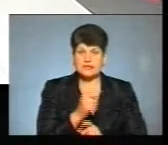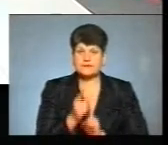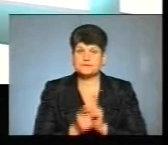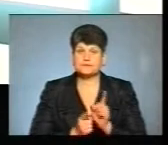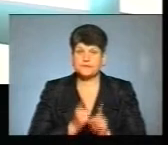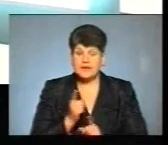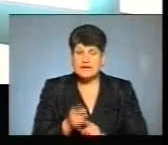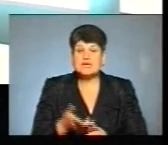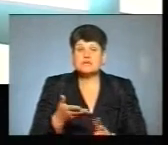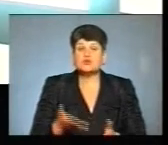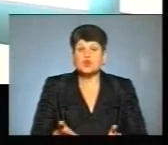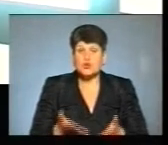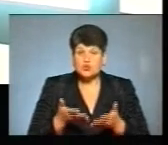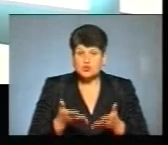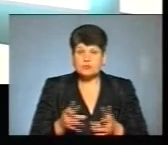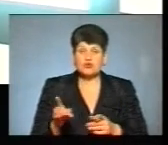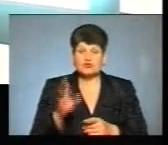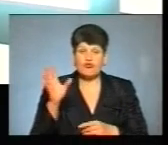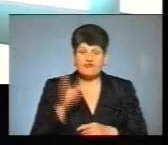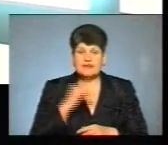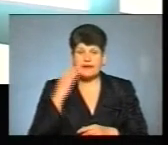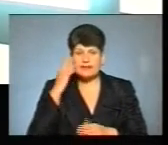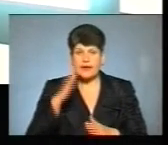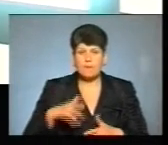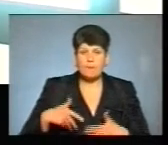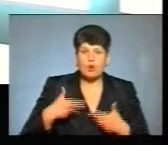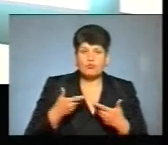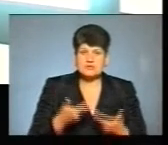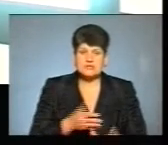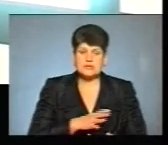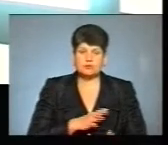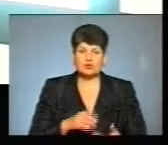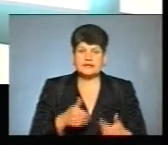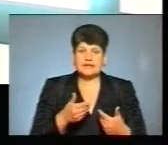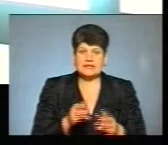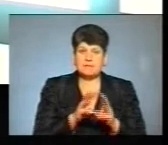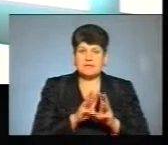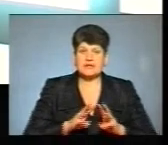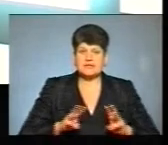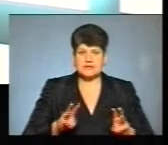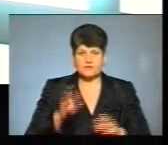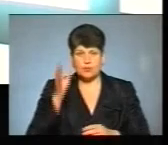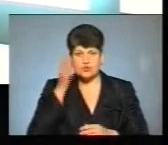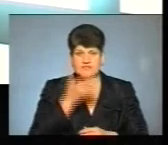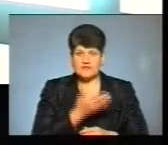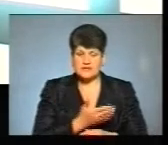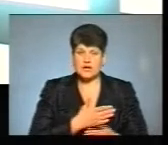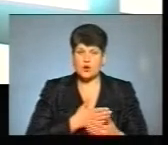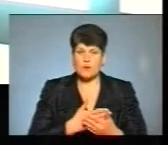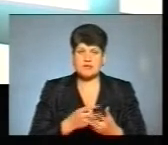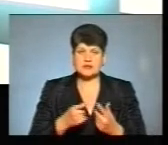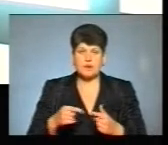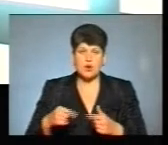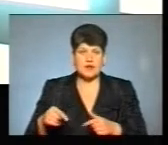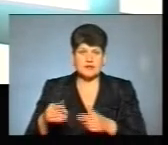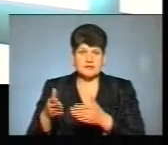і зрозуміло, що усі ідеї, пропозиції, які були надані як Міністерством освіти, так і громадськими